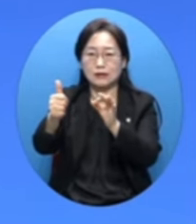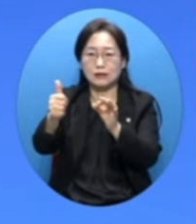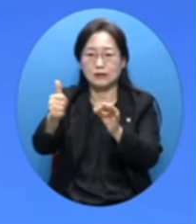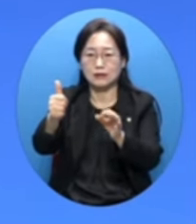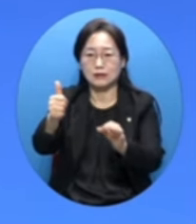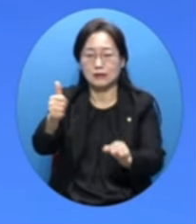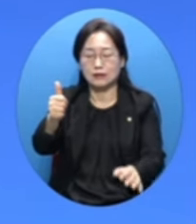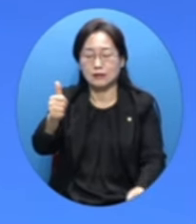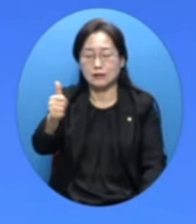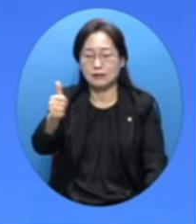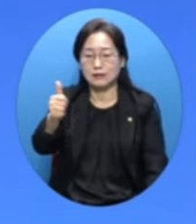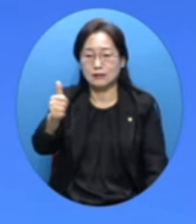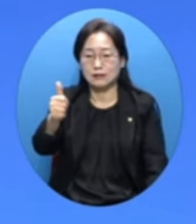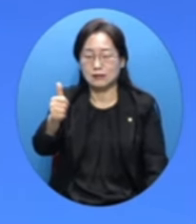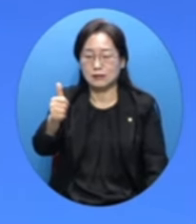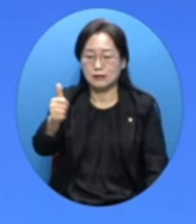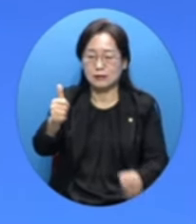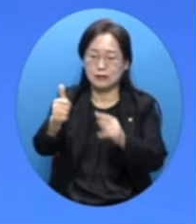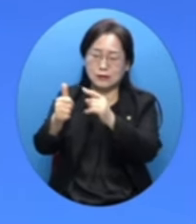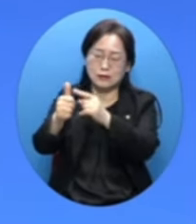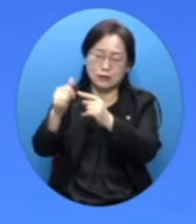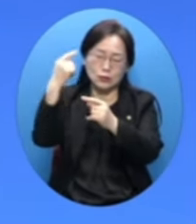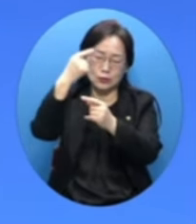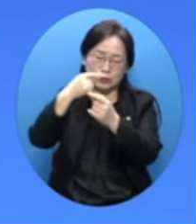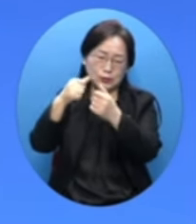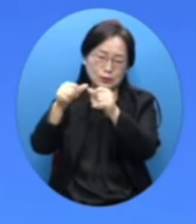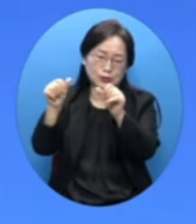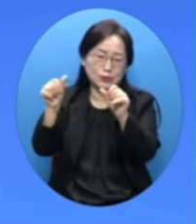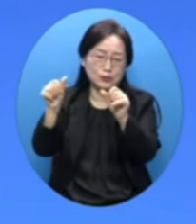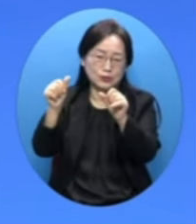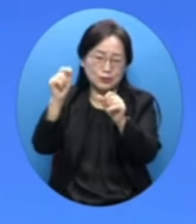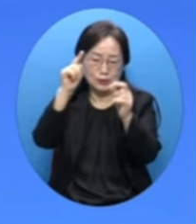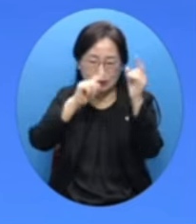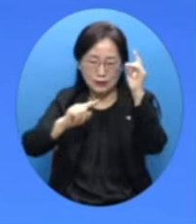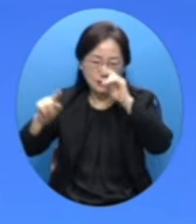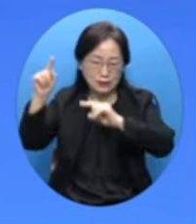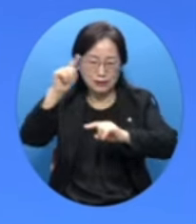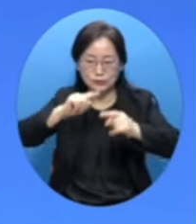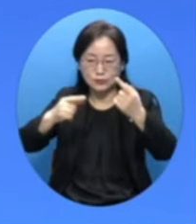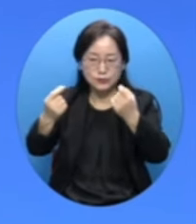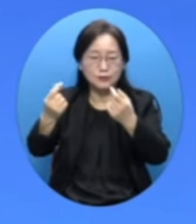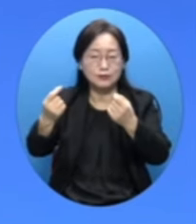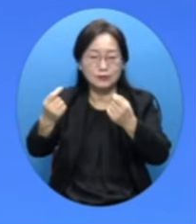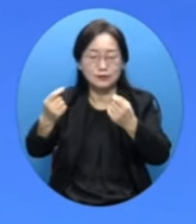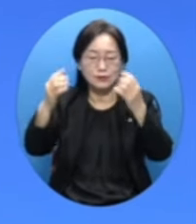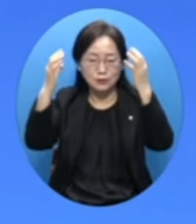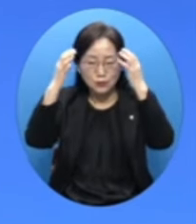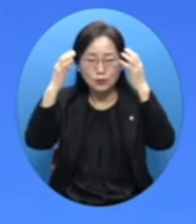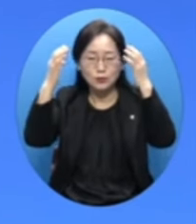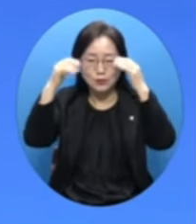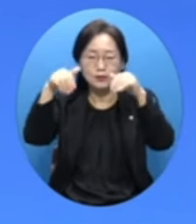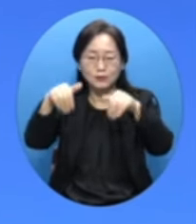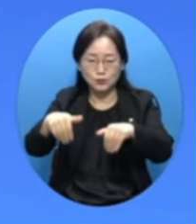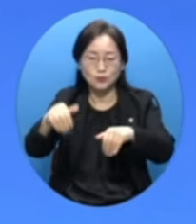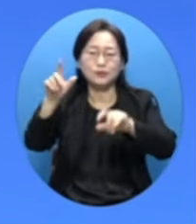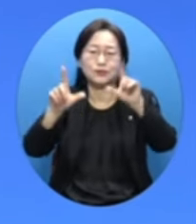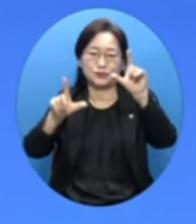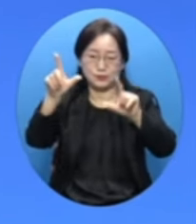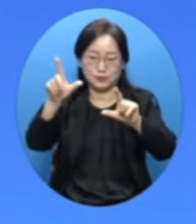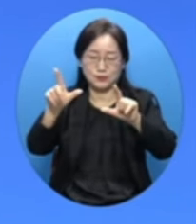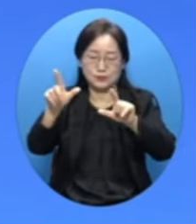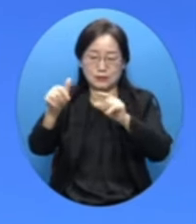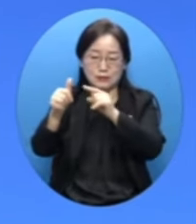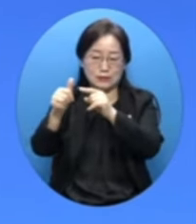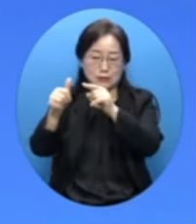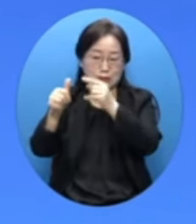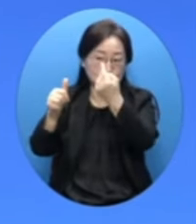보기에 망가지고 상처 입은 그런 고난받는 종의 모습이었기 때문에 사람들이 고개를